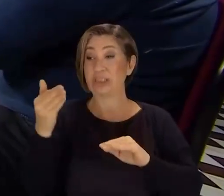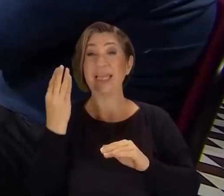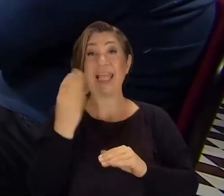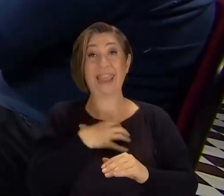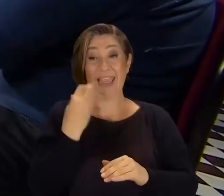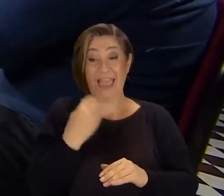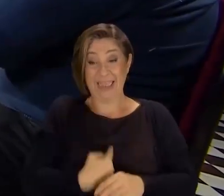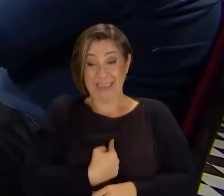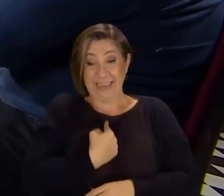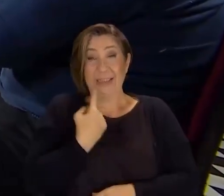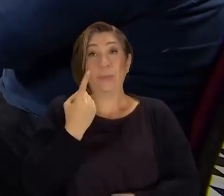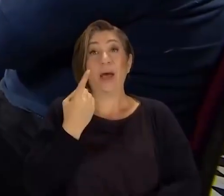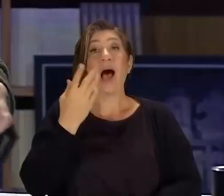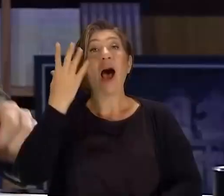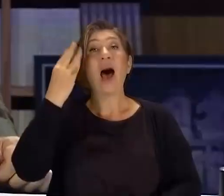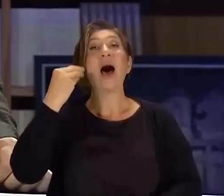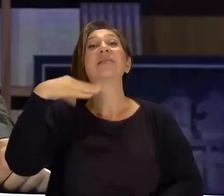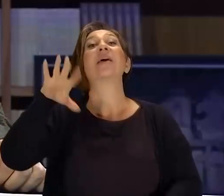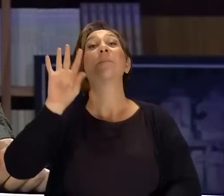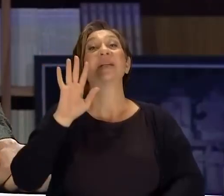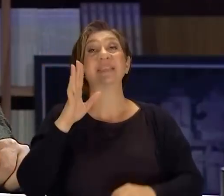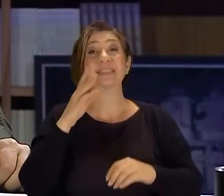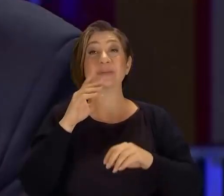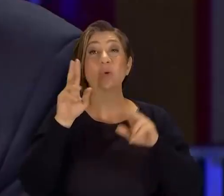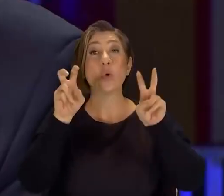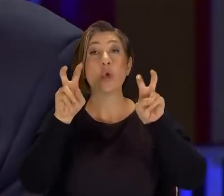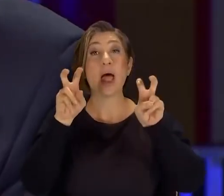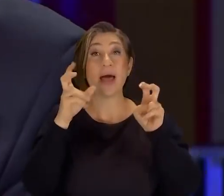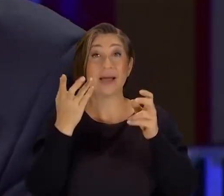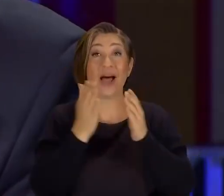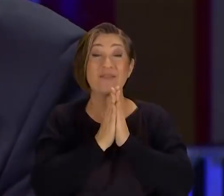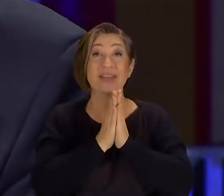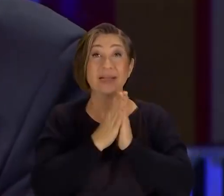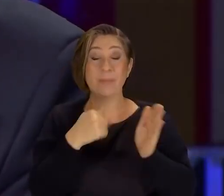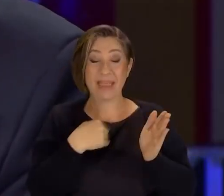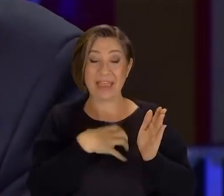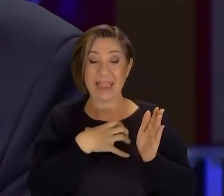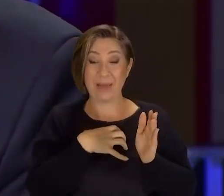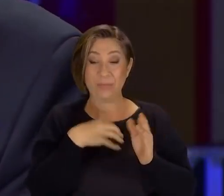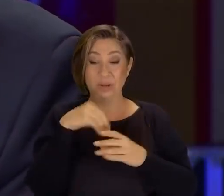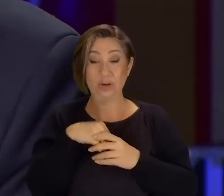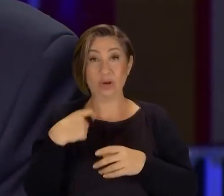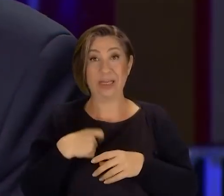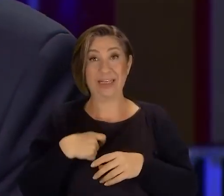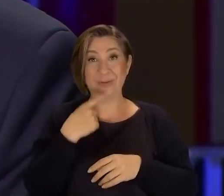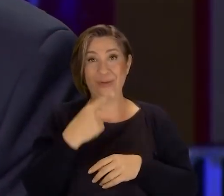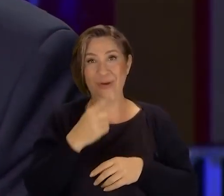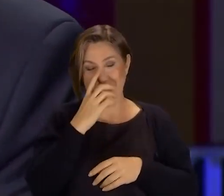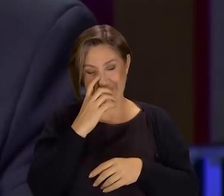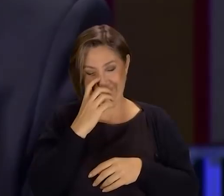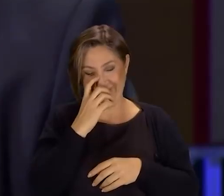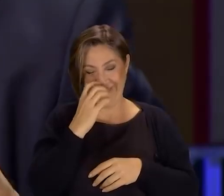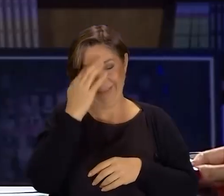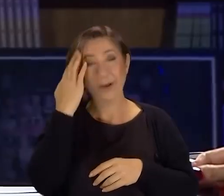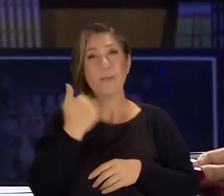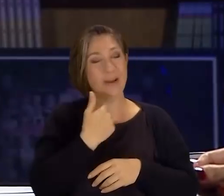kendini hissedip öyle hadi yazıyor Ne vardı şeyler konusundaki Affedersiniz Ben kendim için özel pasp oynadı söyle